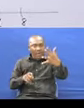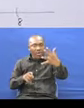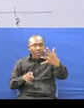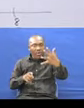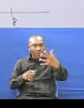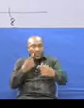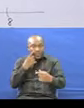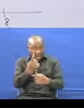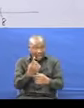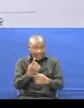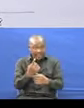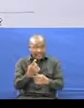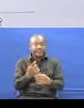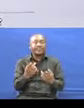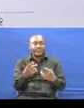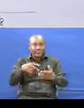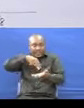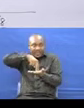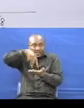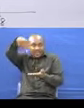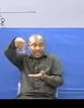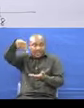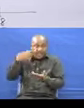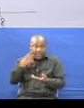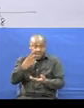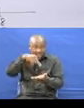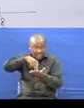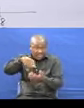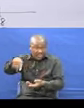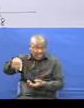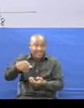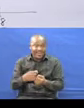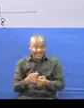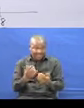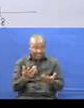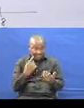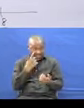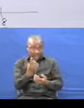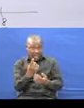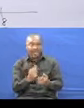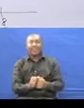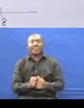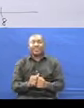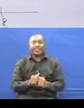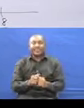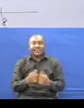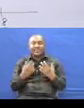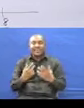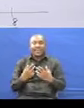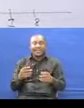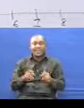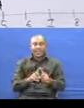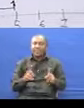mtoto. Umeona eh? Atakuwa hapa sasa. Umeona amesimama hapa. Eh? Amesimama hapa sasa. Alipofika